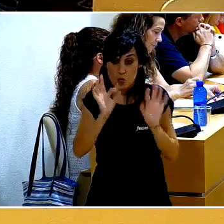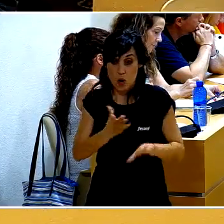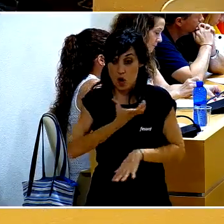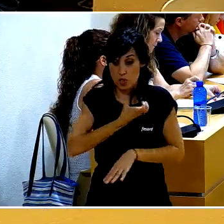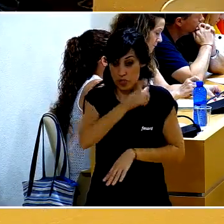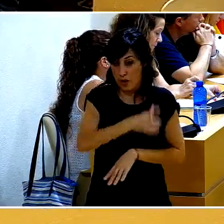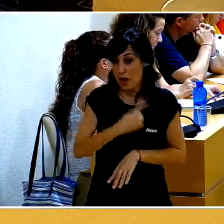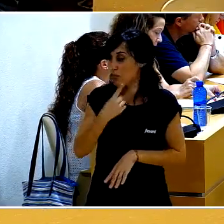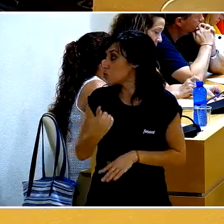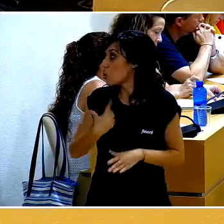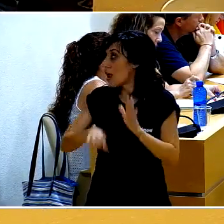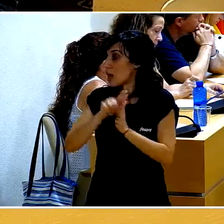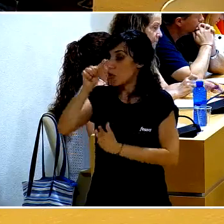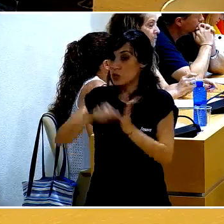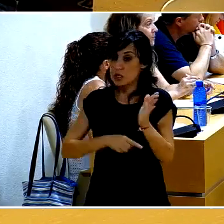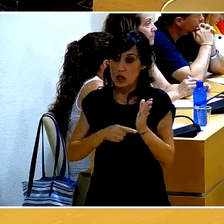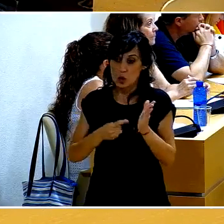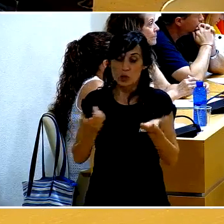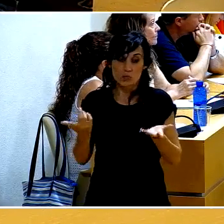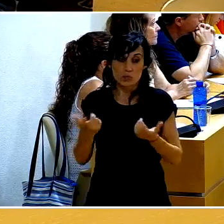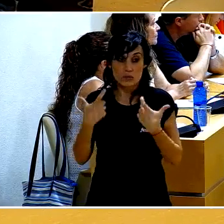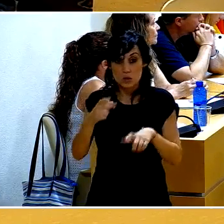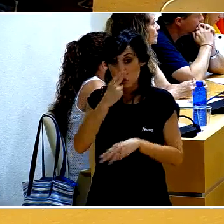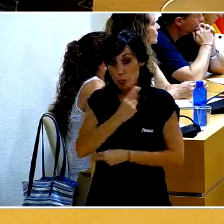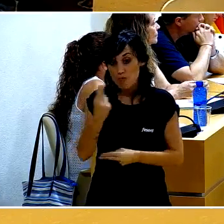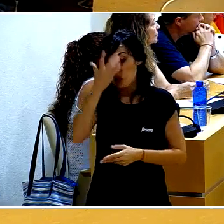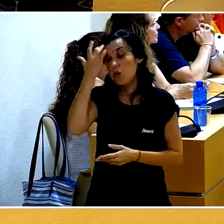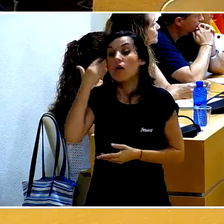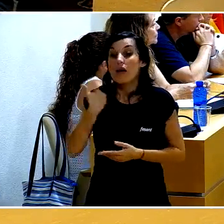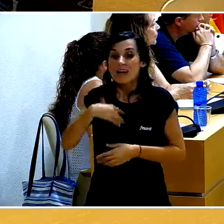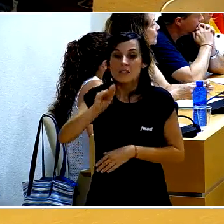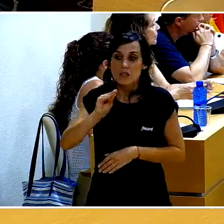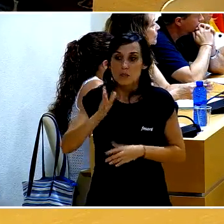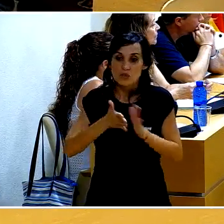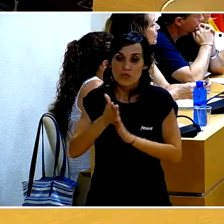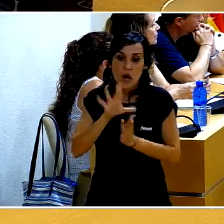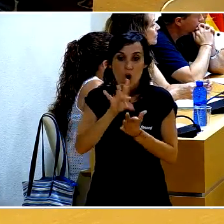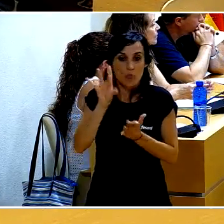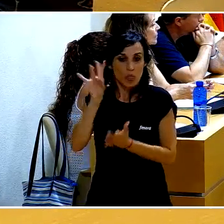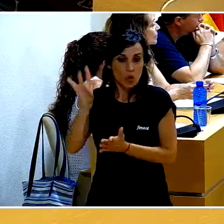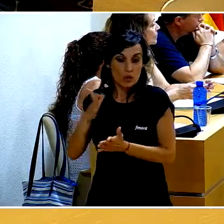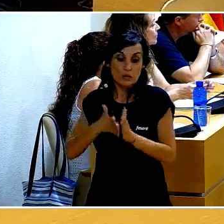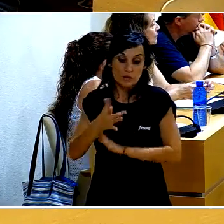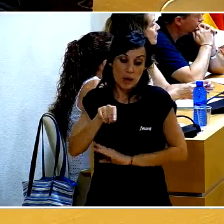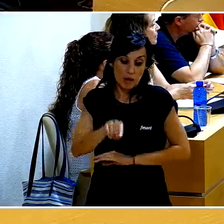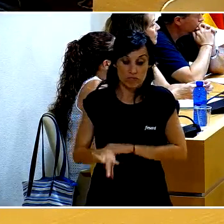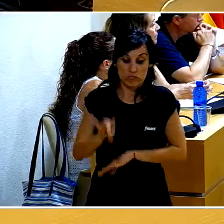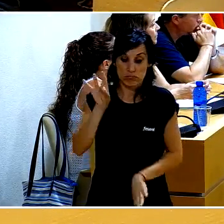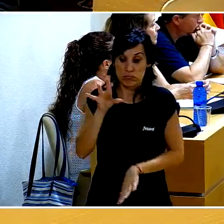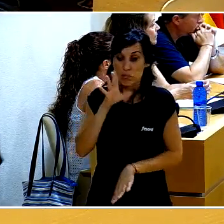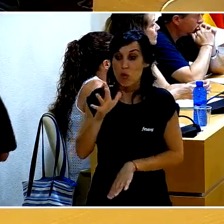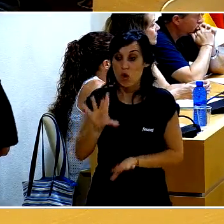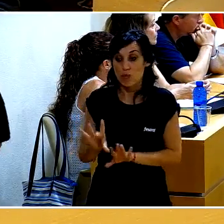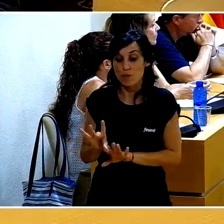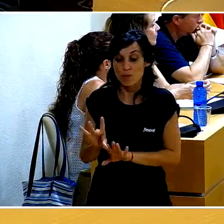concejala, la ley de contratación del sector público. Entendemos que efectivamente caben varias opciones. Se opta en este caso por una